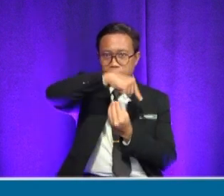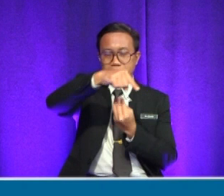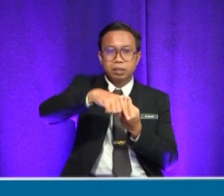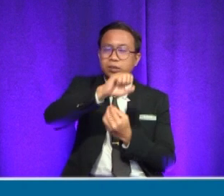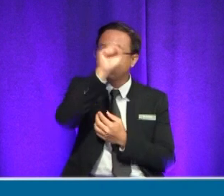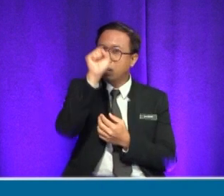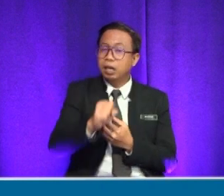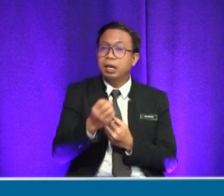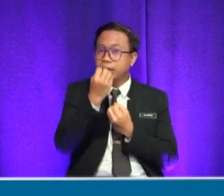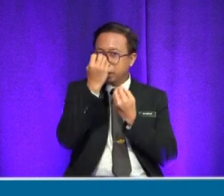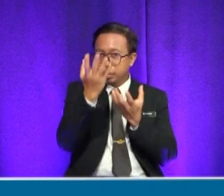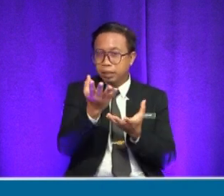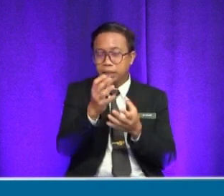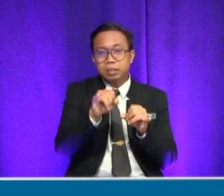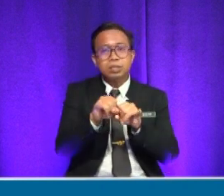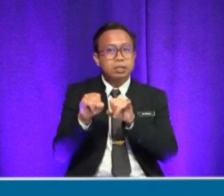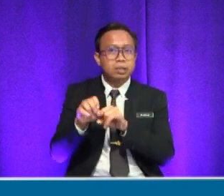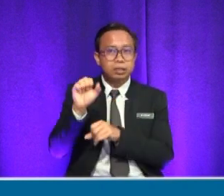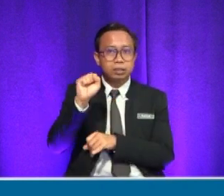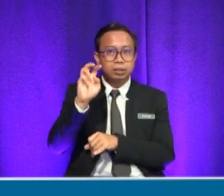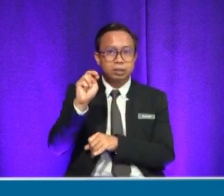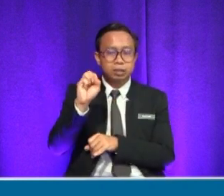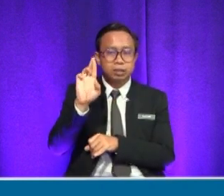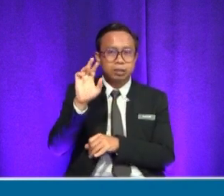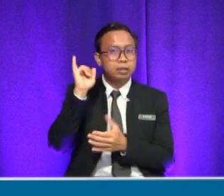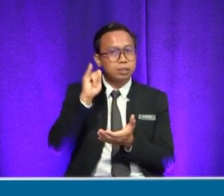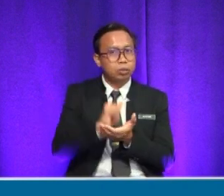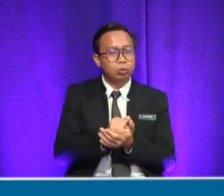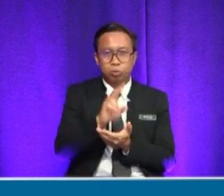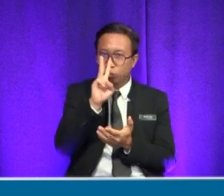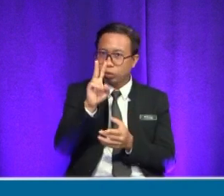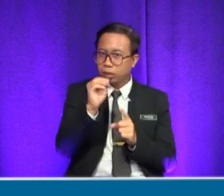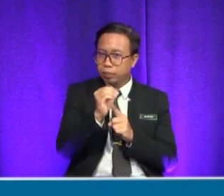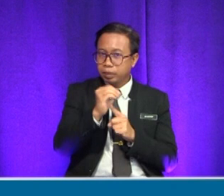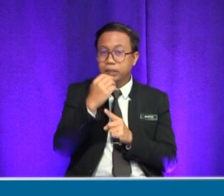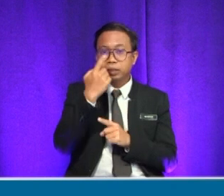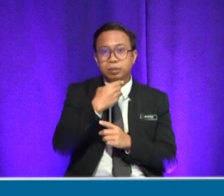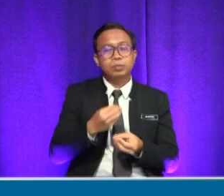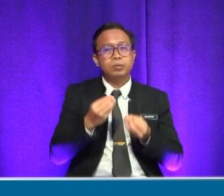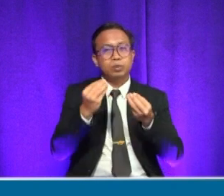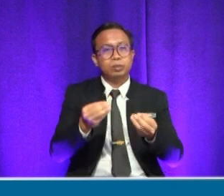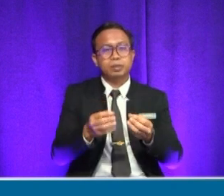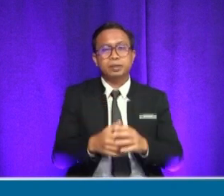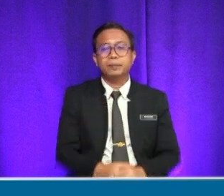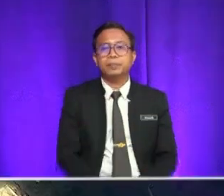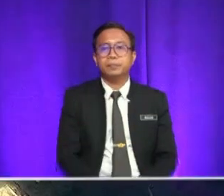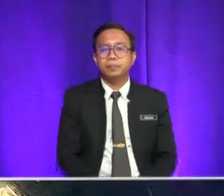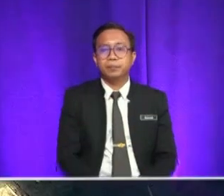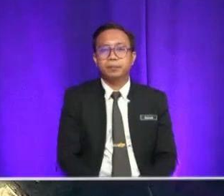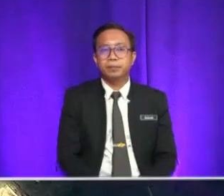soalan, nyatakan jenis sensor itu. Okey, 2 markah. Sensor A, siapa boleh bagi saya jawapan?